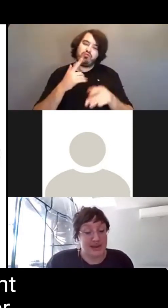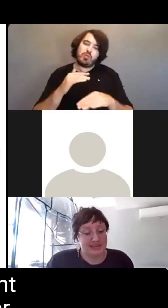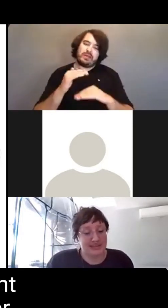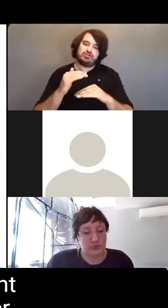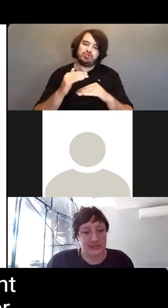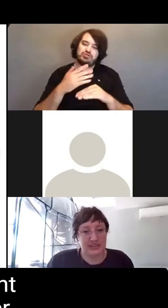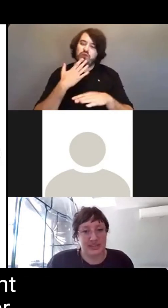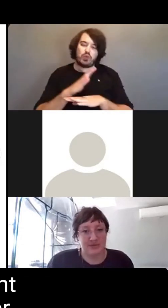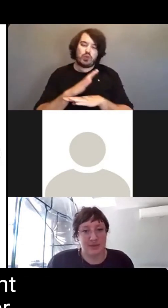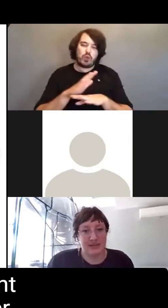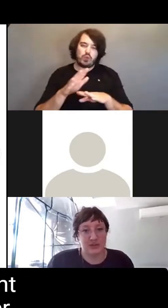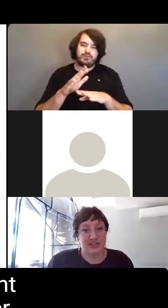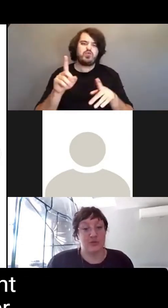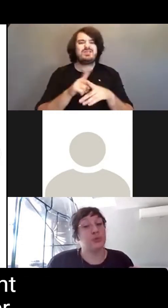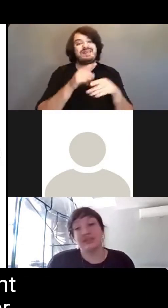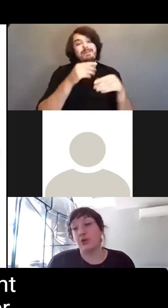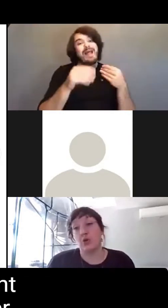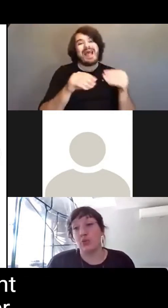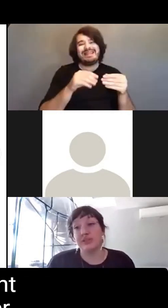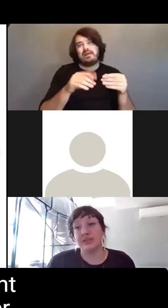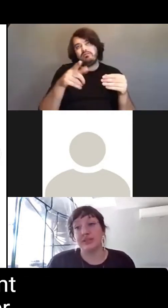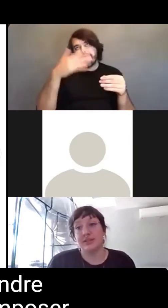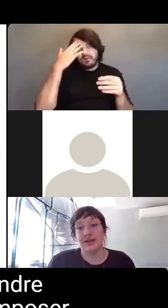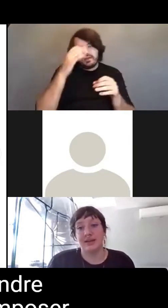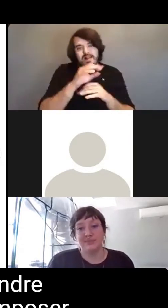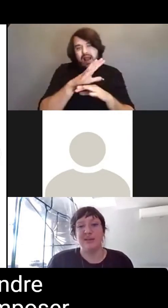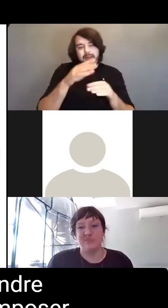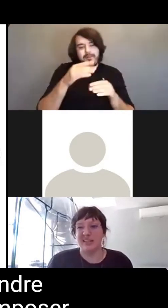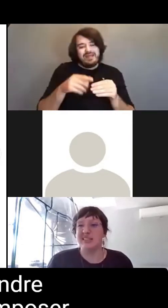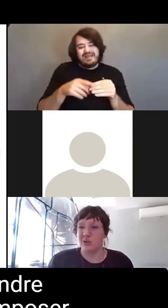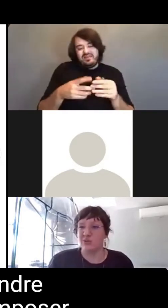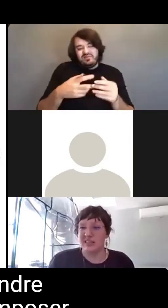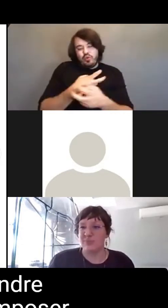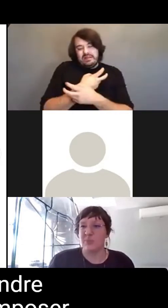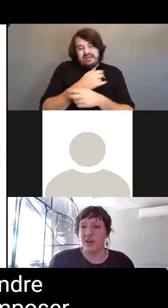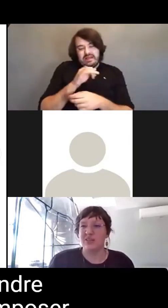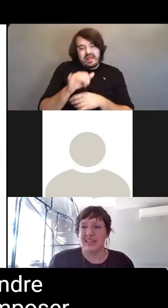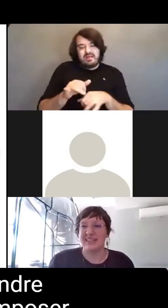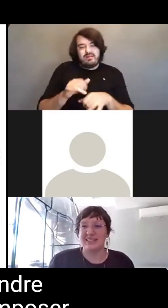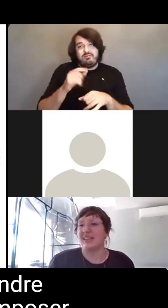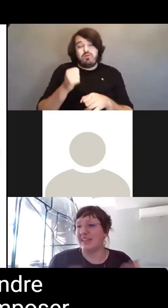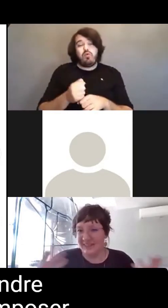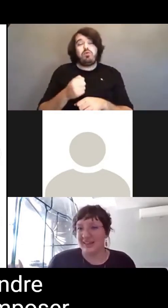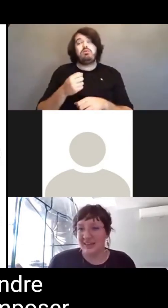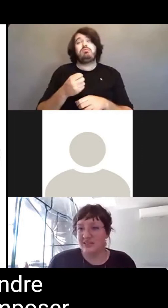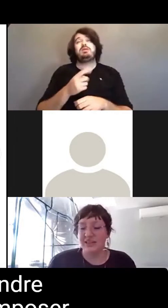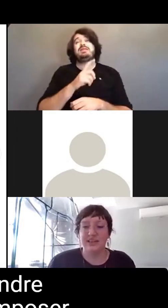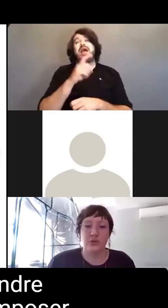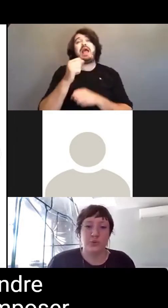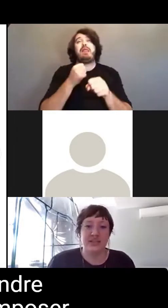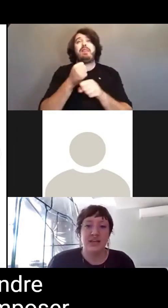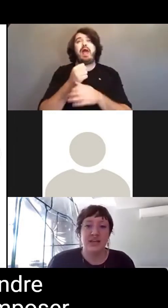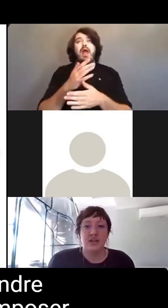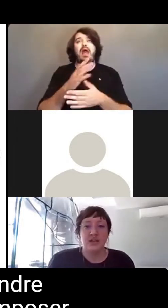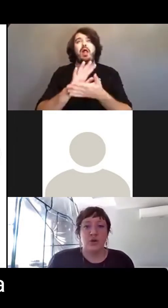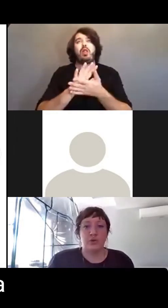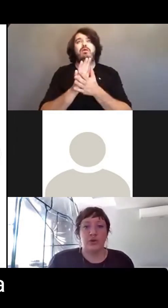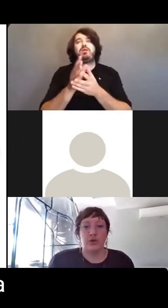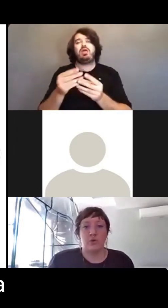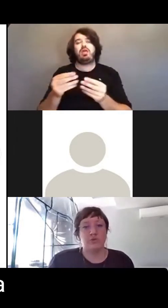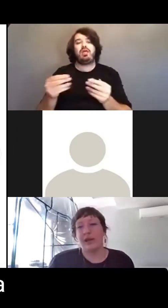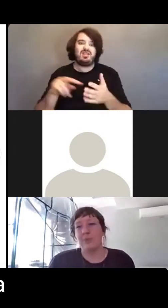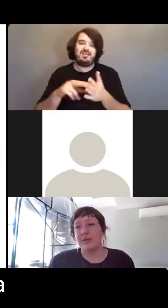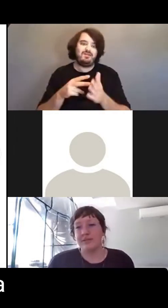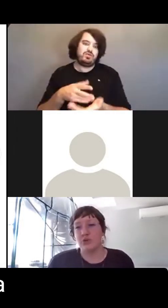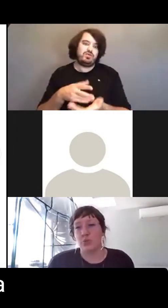les plastiques aussi, c'est évident parce que ça ne va pas se décomposer. Les plastiques, on sait, ça peut prendre certaines centaines d'années à décomposer. Donc,